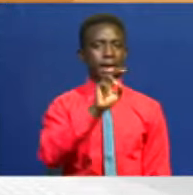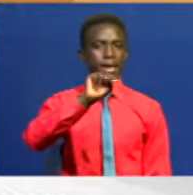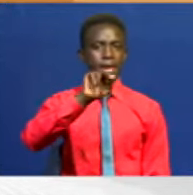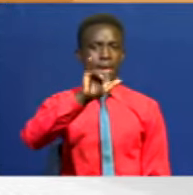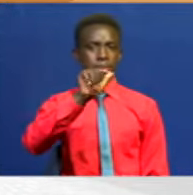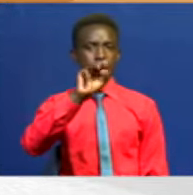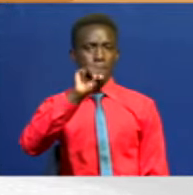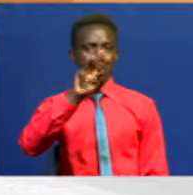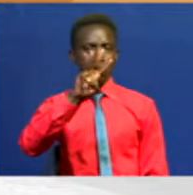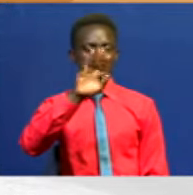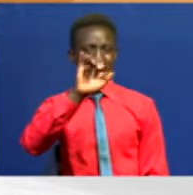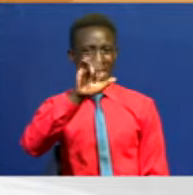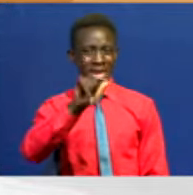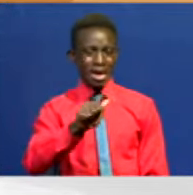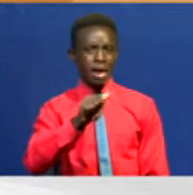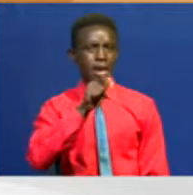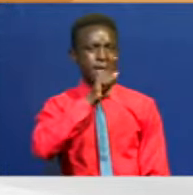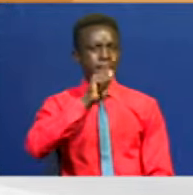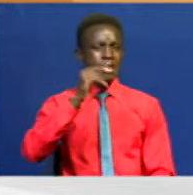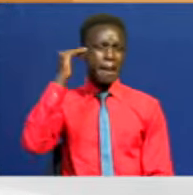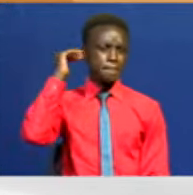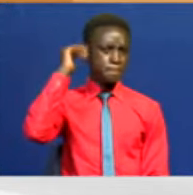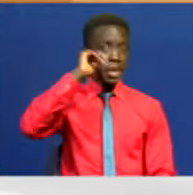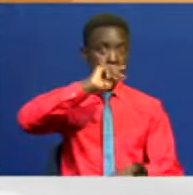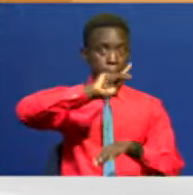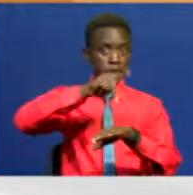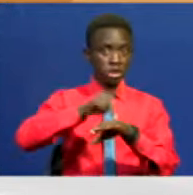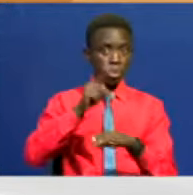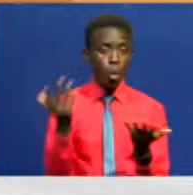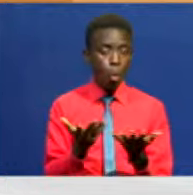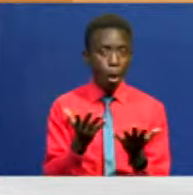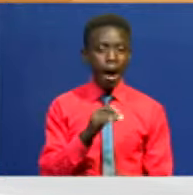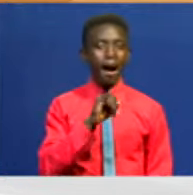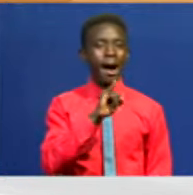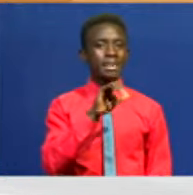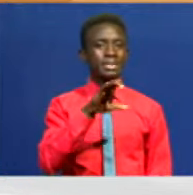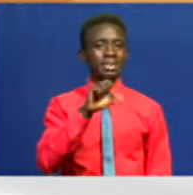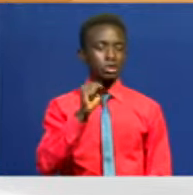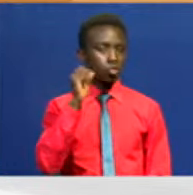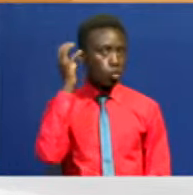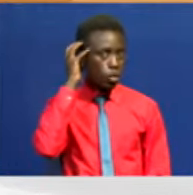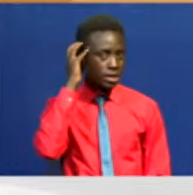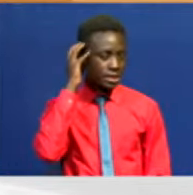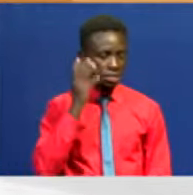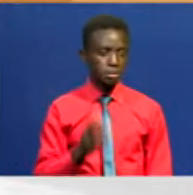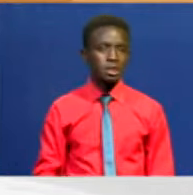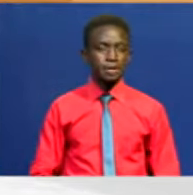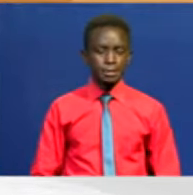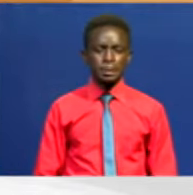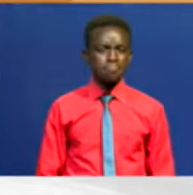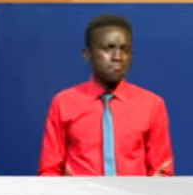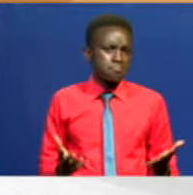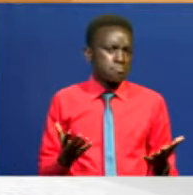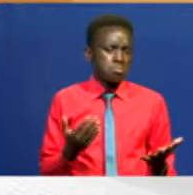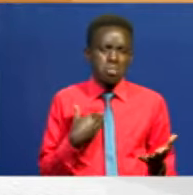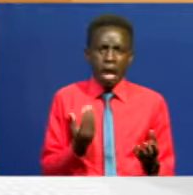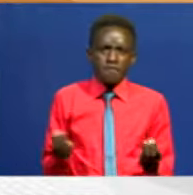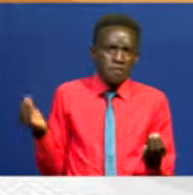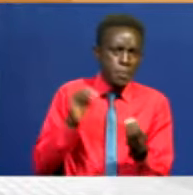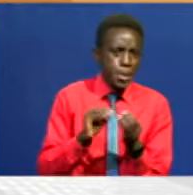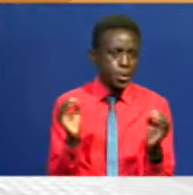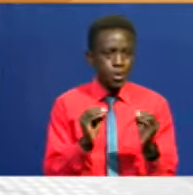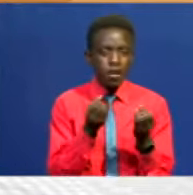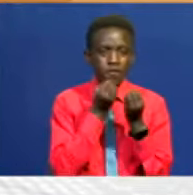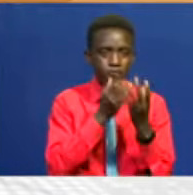ama senior principal wa chuo cha ICS. Na basi kufikia hapo sina la ziada, lakini kukukumbusha tu ya kwamba mtazamaji,